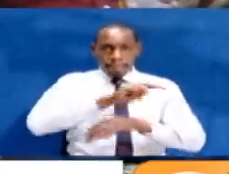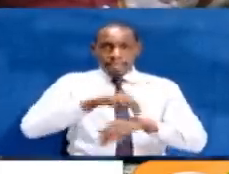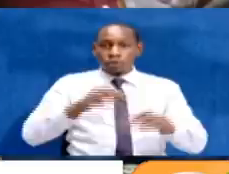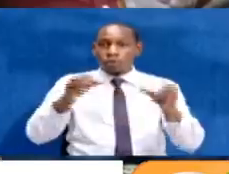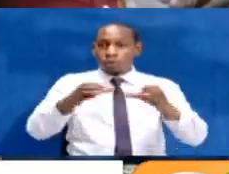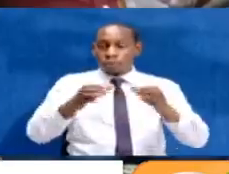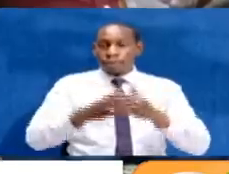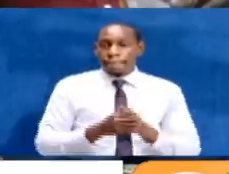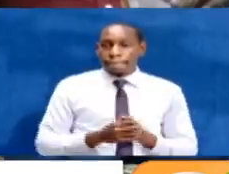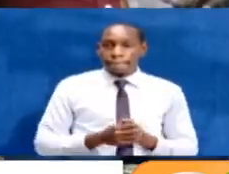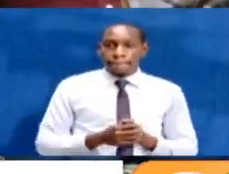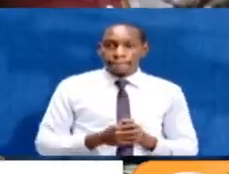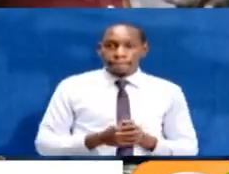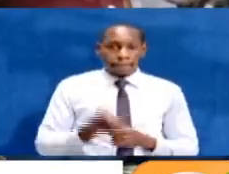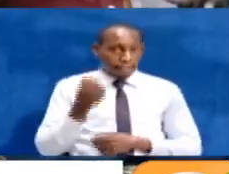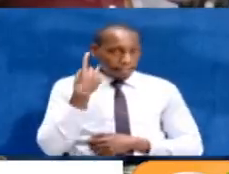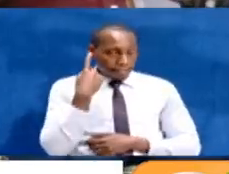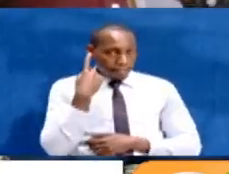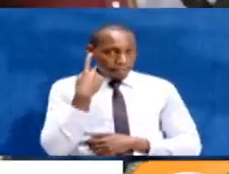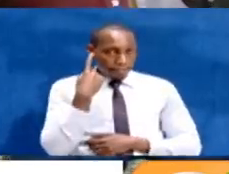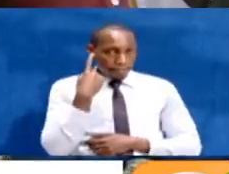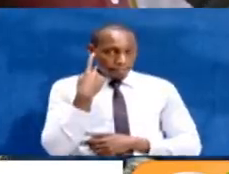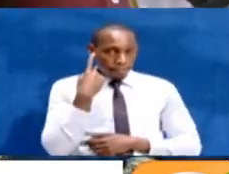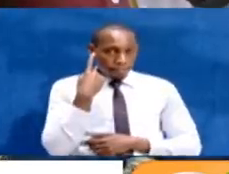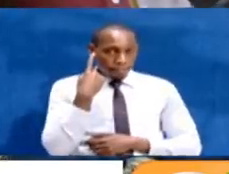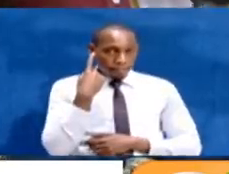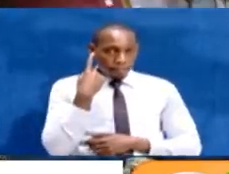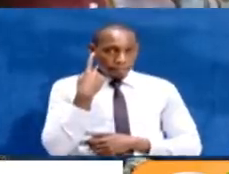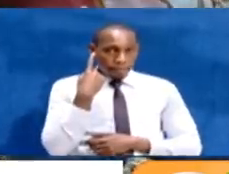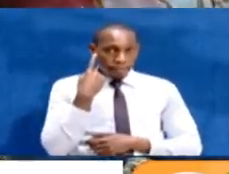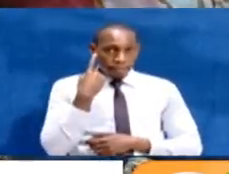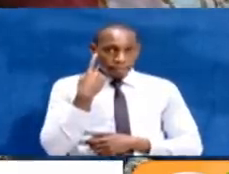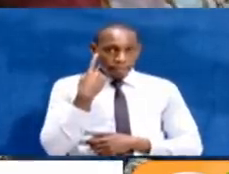kitaifa. Okay. Yeah?